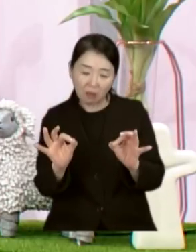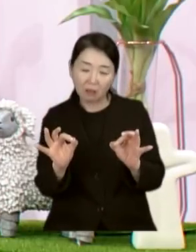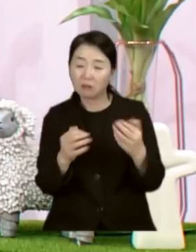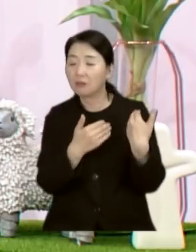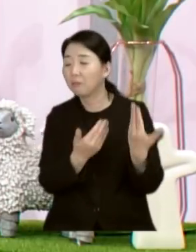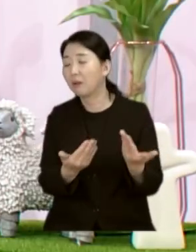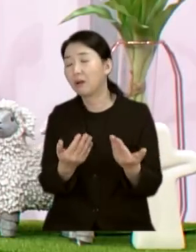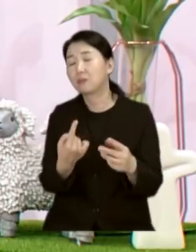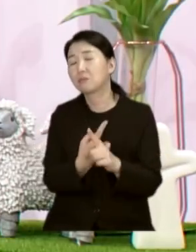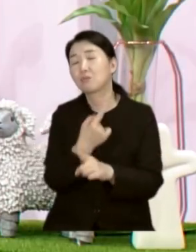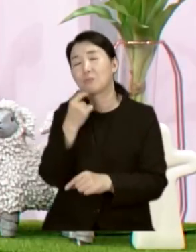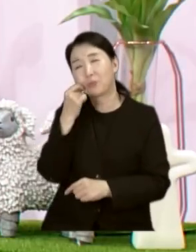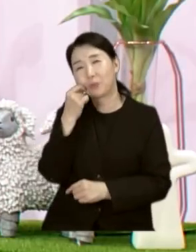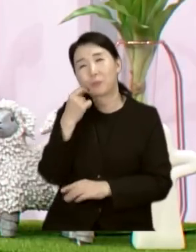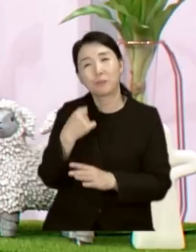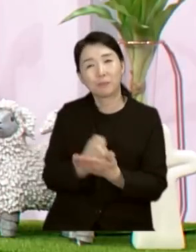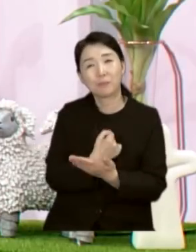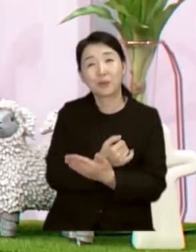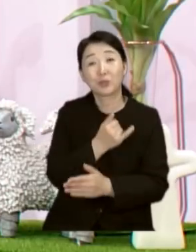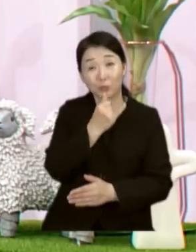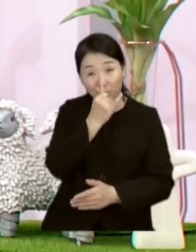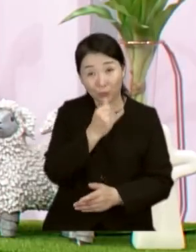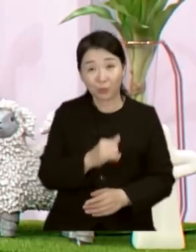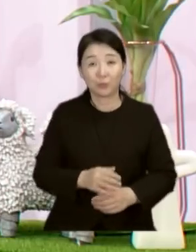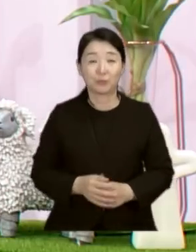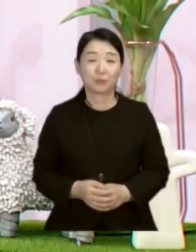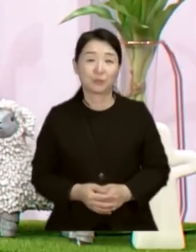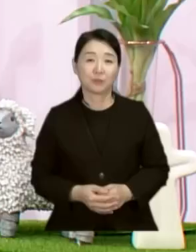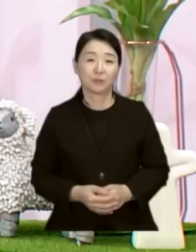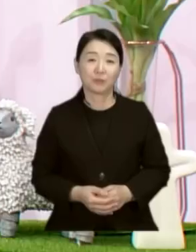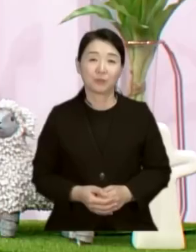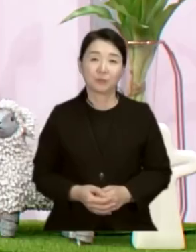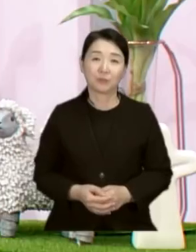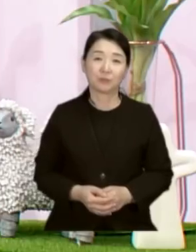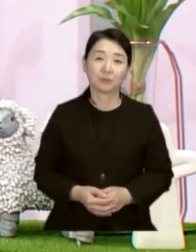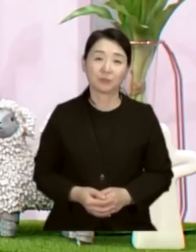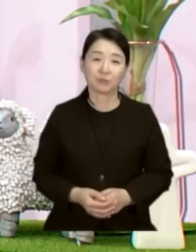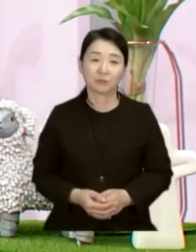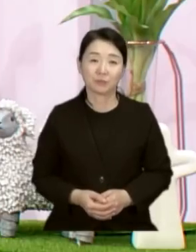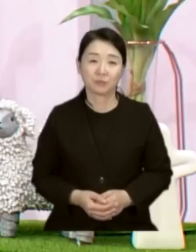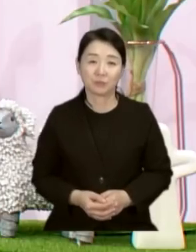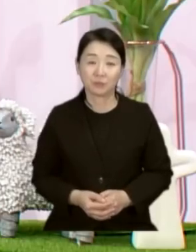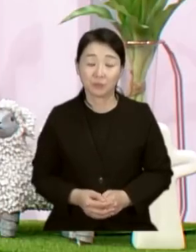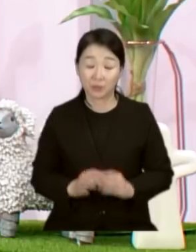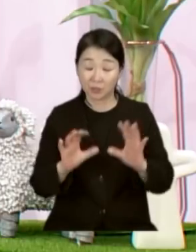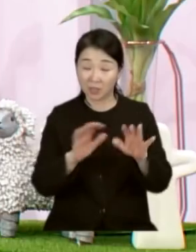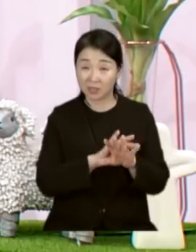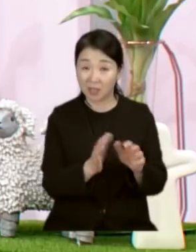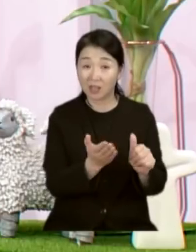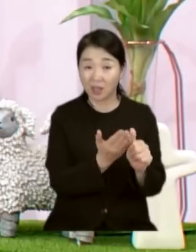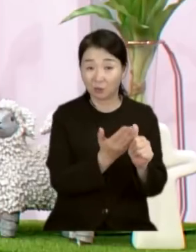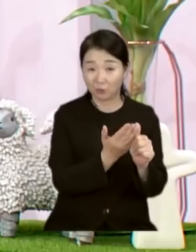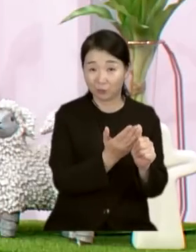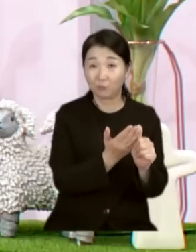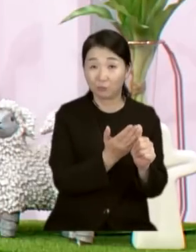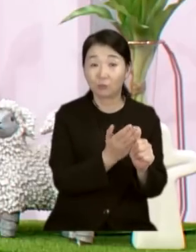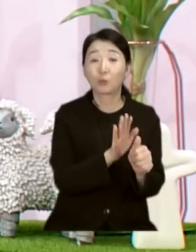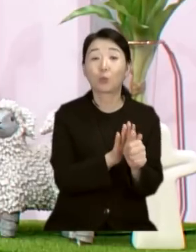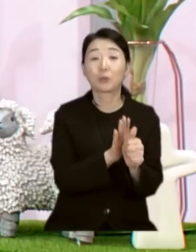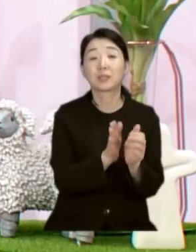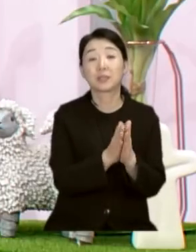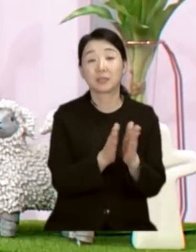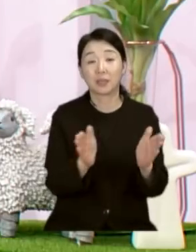볼 수밖에 없는 너무 가슴 아픈 현실이 많잖아요. 그래서 이제 그런 아이들을 양육하기